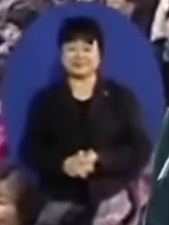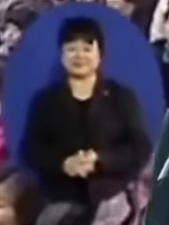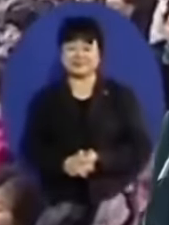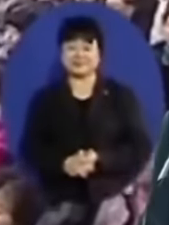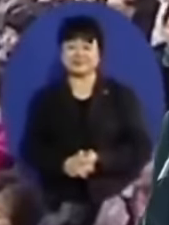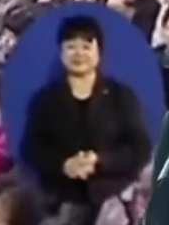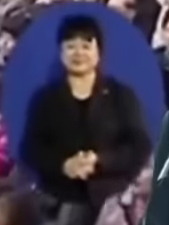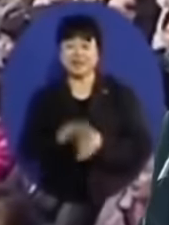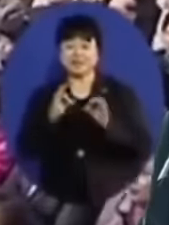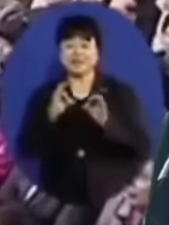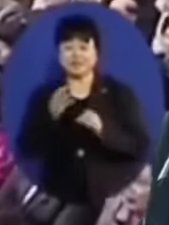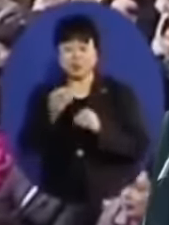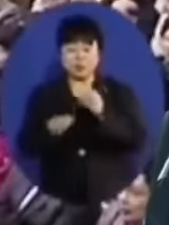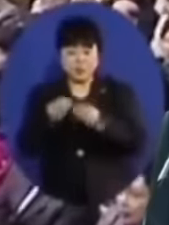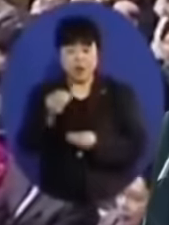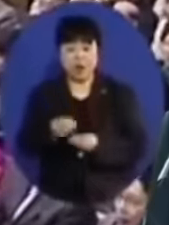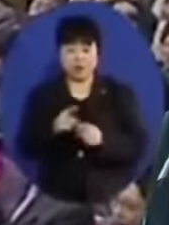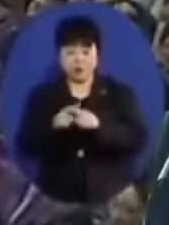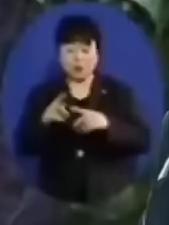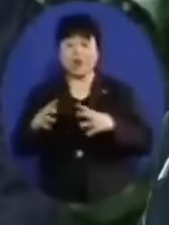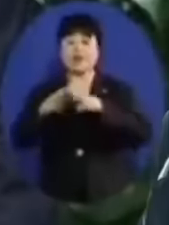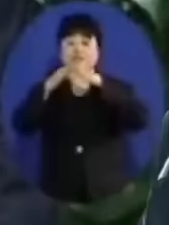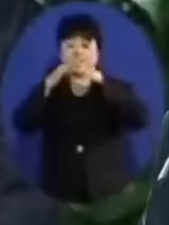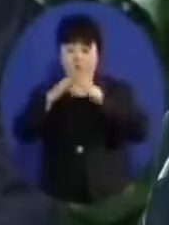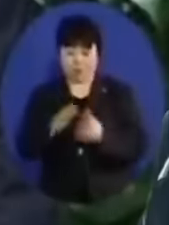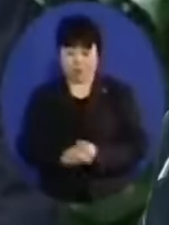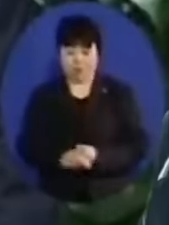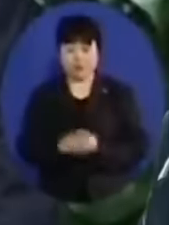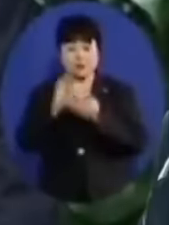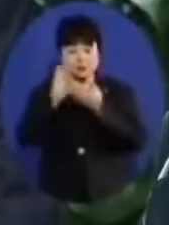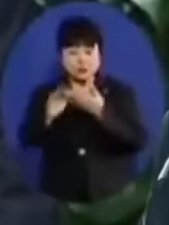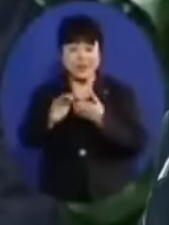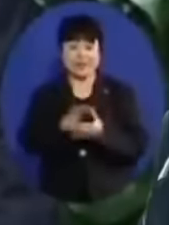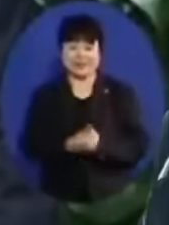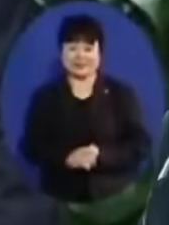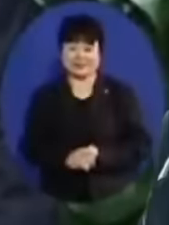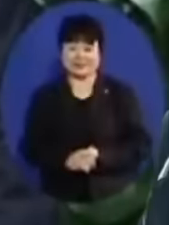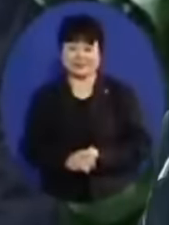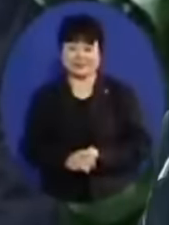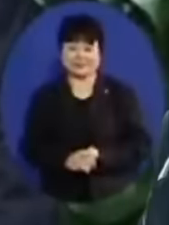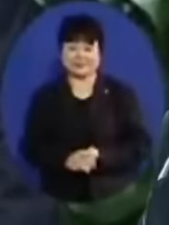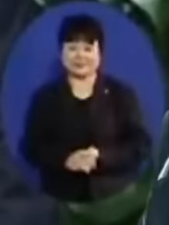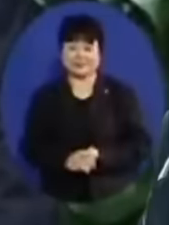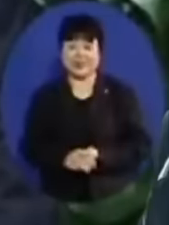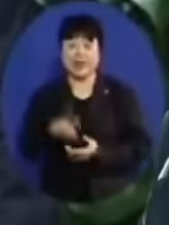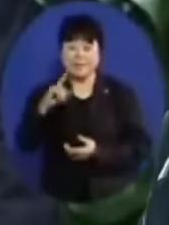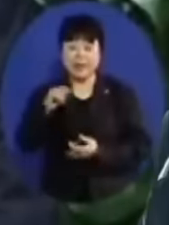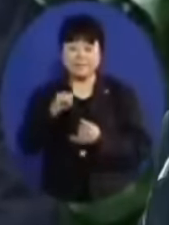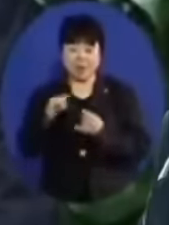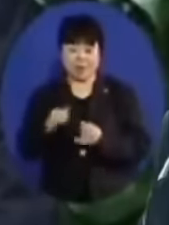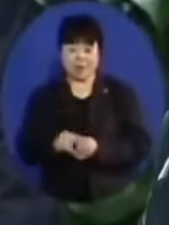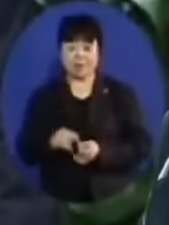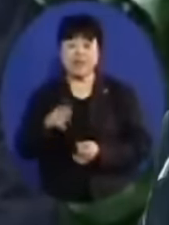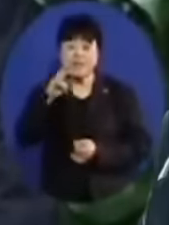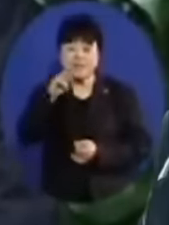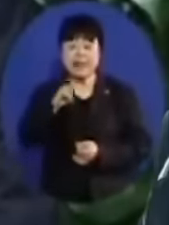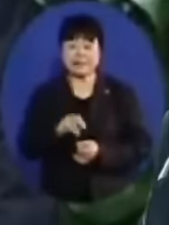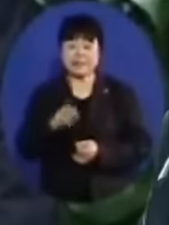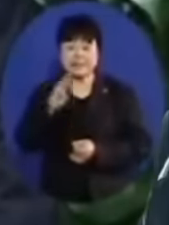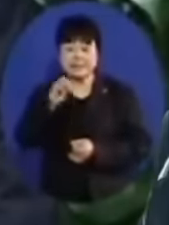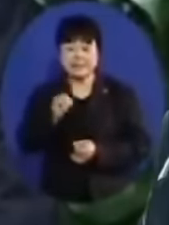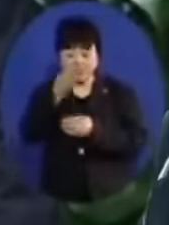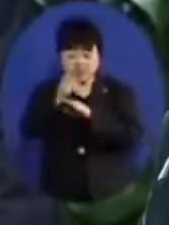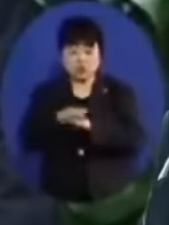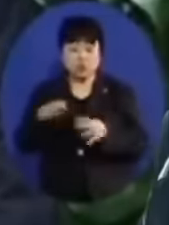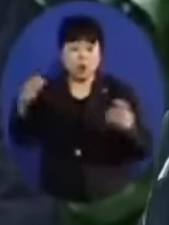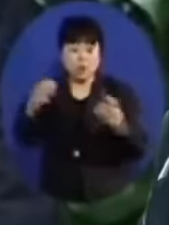그래서 은행에서 돈을 주어서 이 교회를 짓고 교회를 짓고 나니까 만 명, 2만 명, 3만 명 성도들이